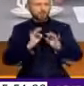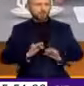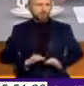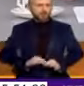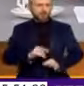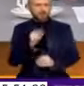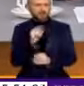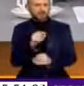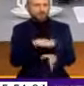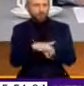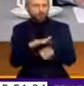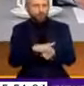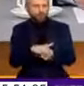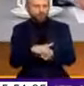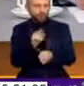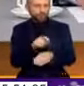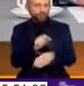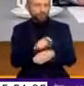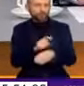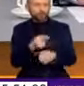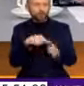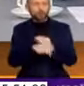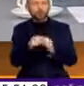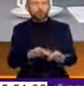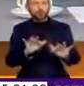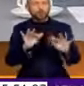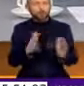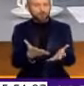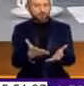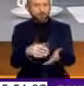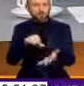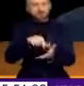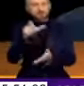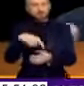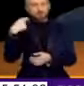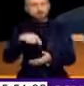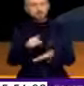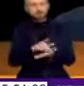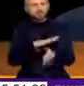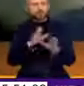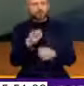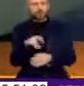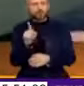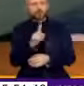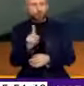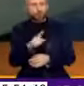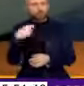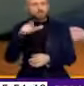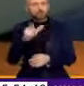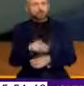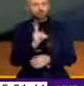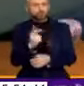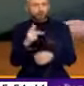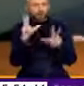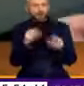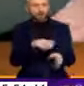її виконують цю функцію. Тобто в даному випадку представник президента має бути виключно для чого? Президент, хто в нас є?